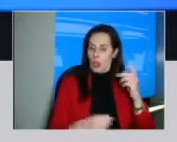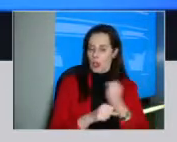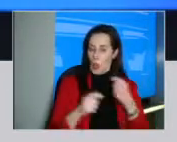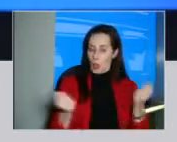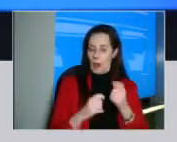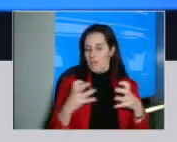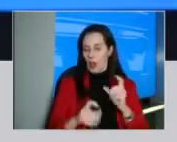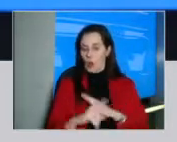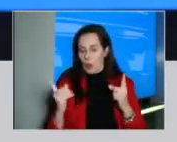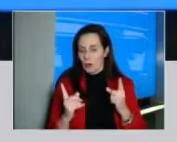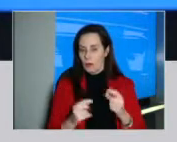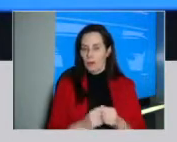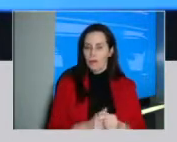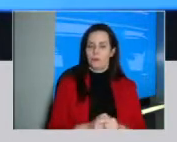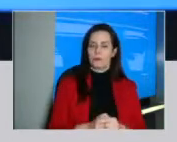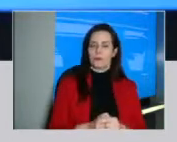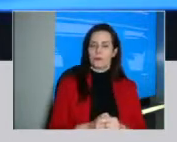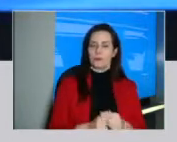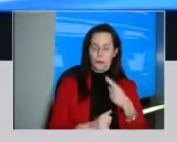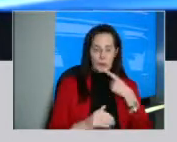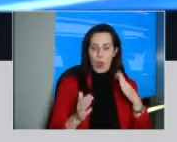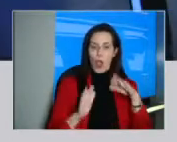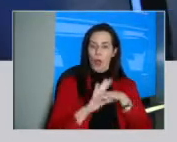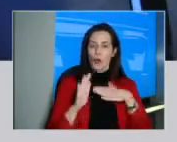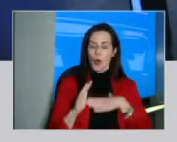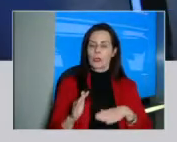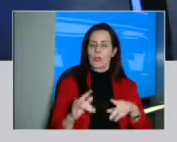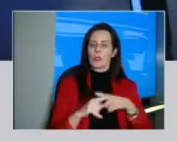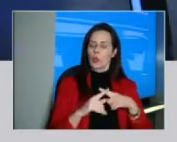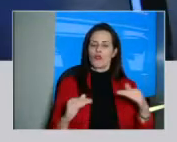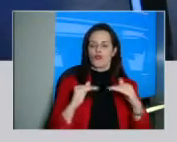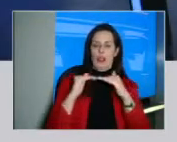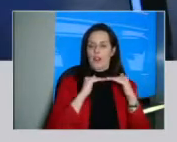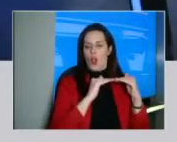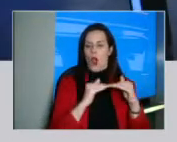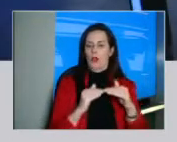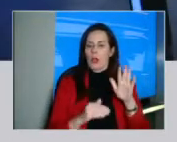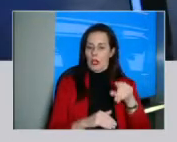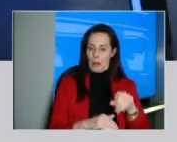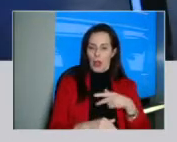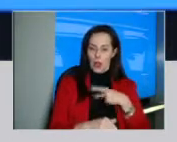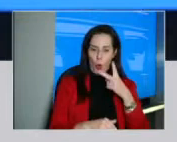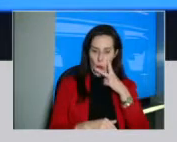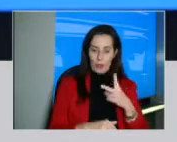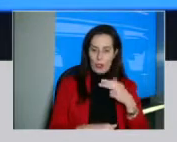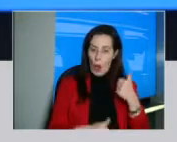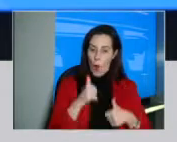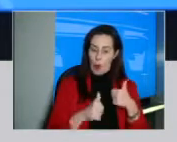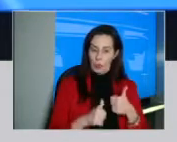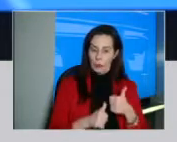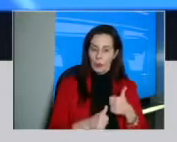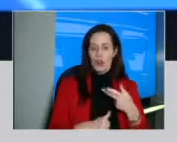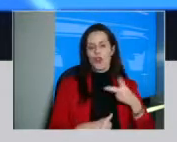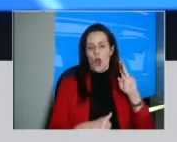למפלגות קטנות או לרשימות שמתמודדות? אמרנו, החוק רוצה שיהיה סוג מסוים של שוויון. גם ככה אנחנו רואים את המועמדים המכהנים הרבה